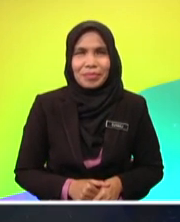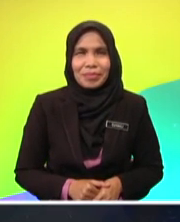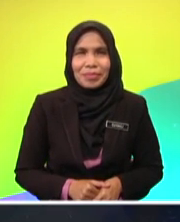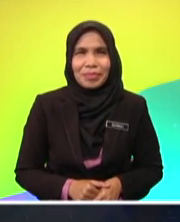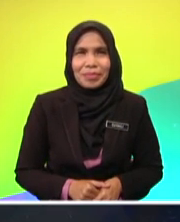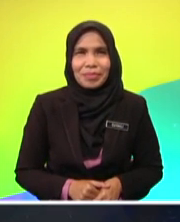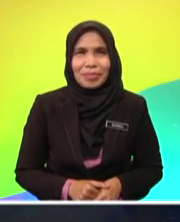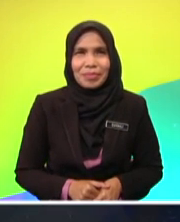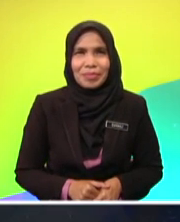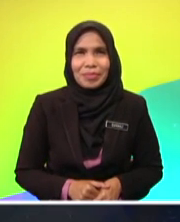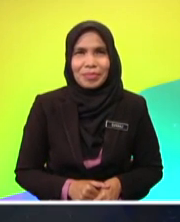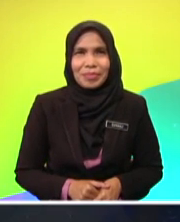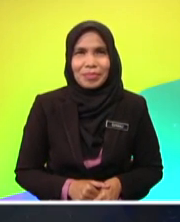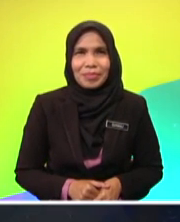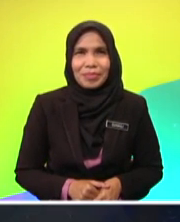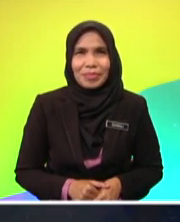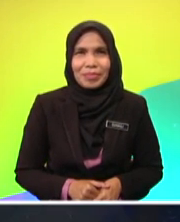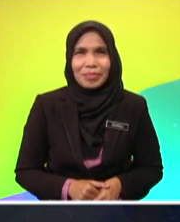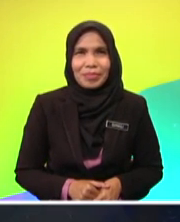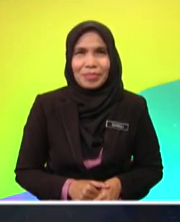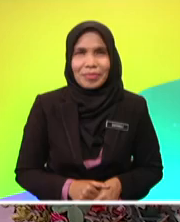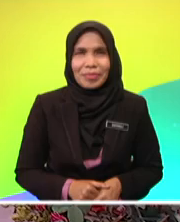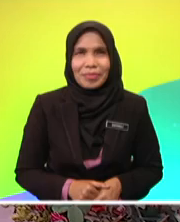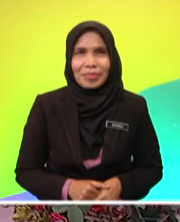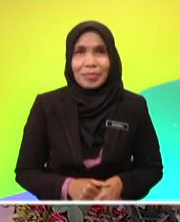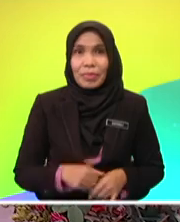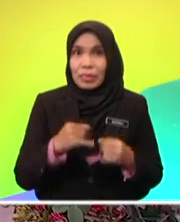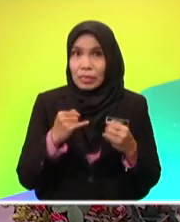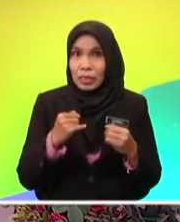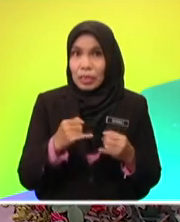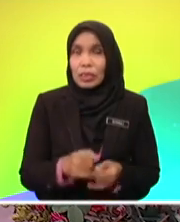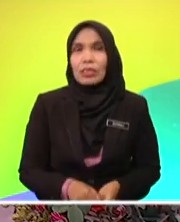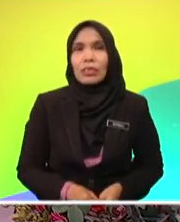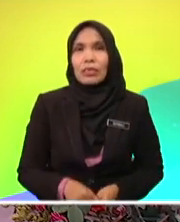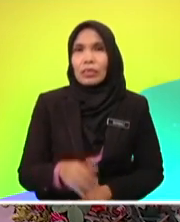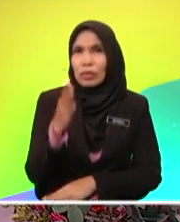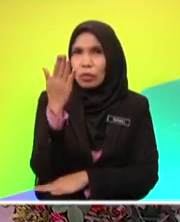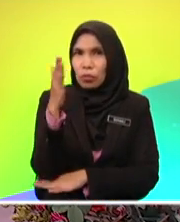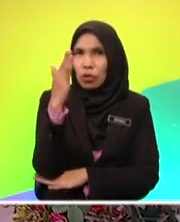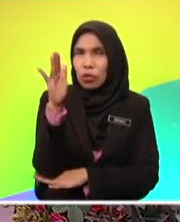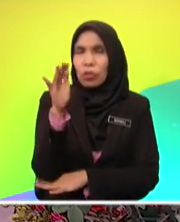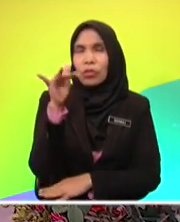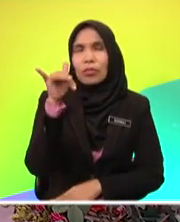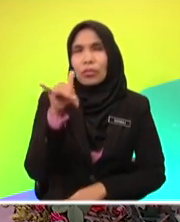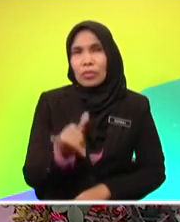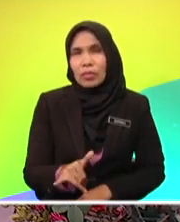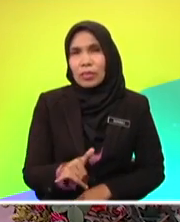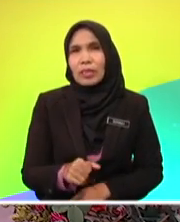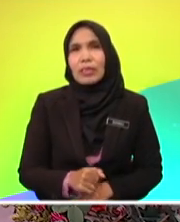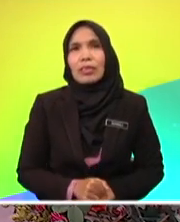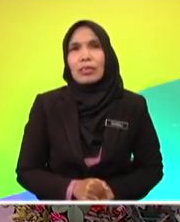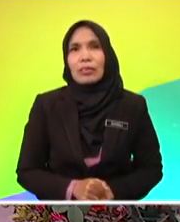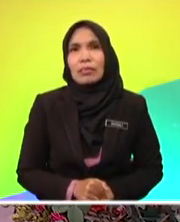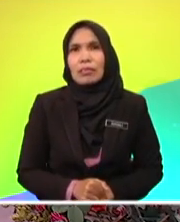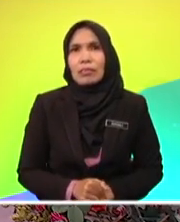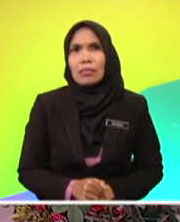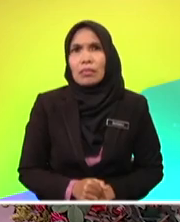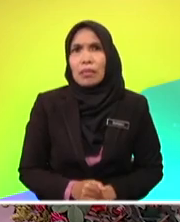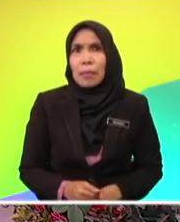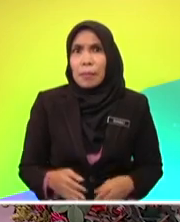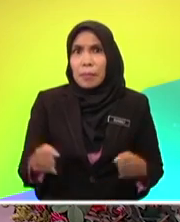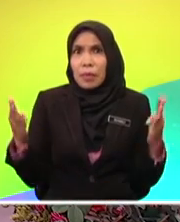mangga. Dan jeruk mangga. Okey, ia adalah jenis pokok yang berani mengeluarkan jantungnya. Pokok tu sangat